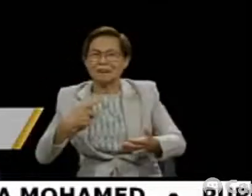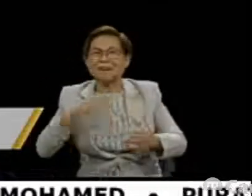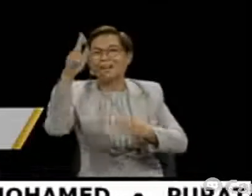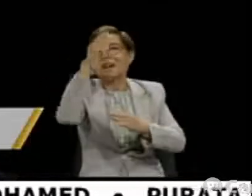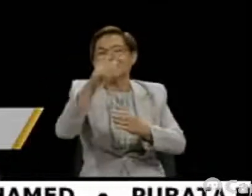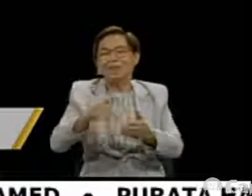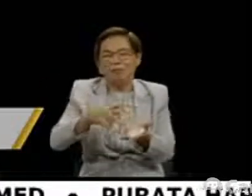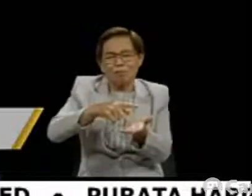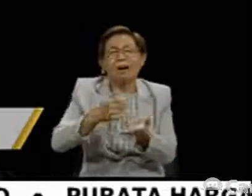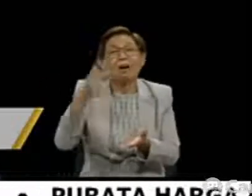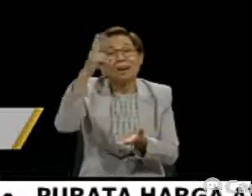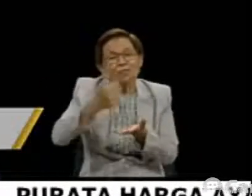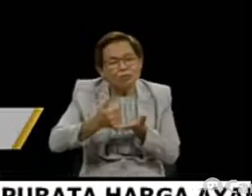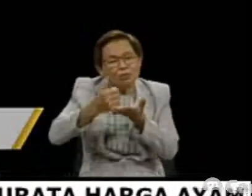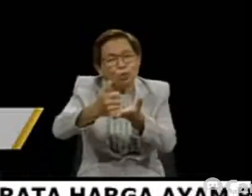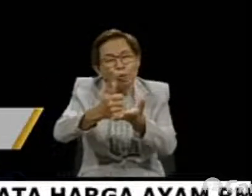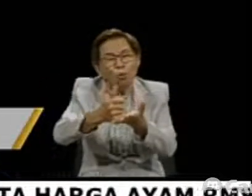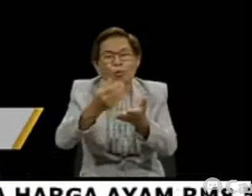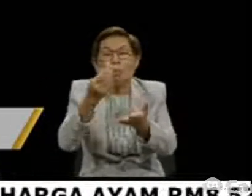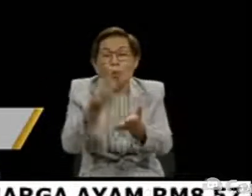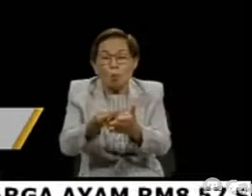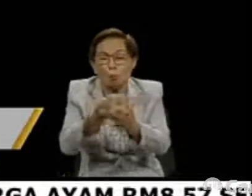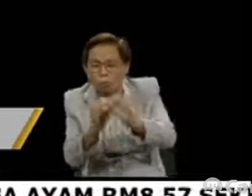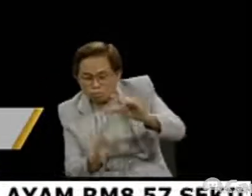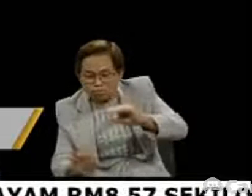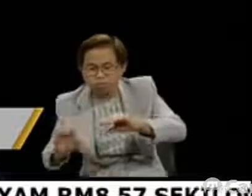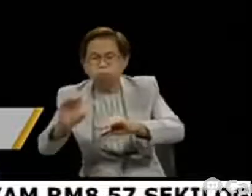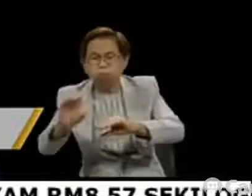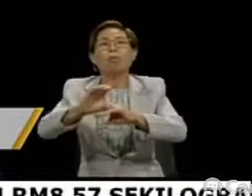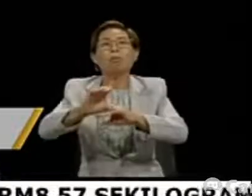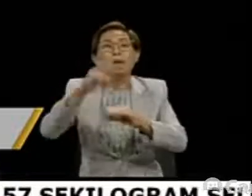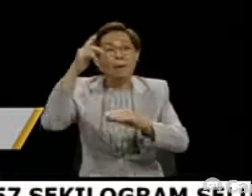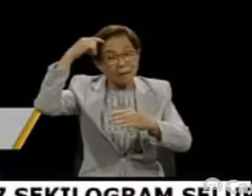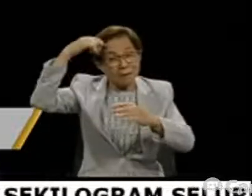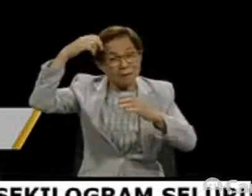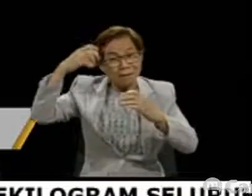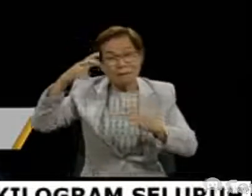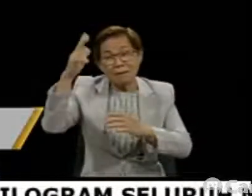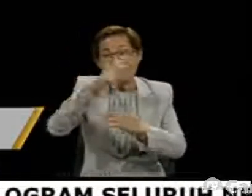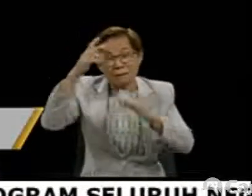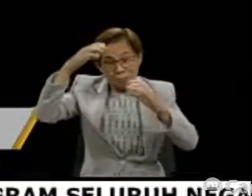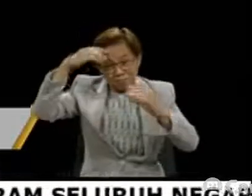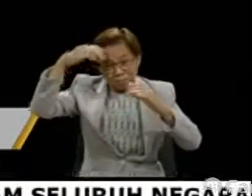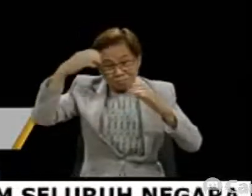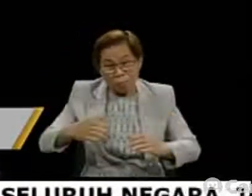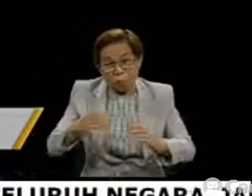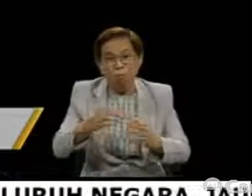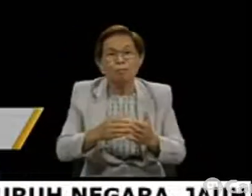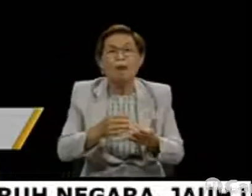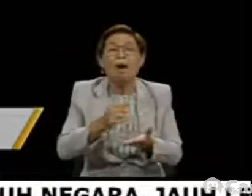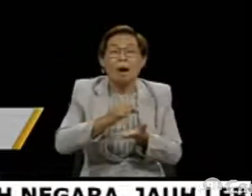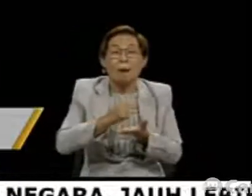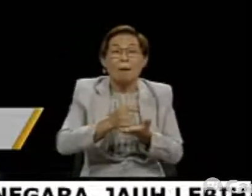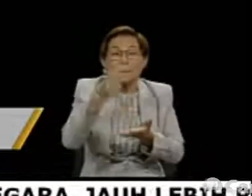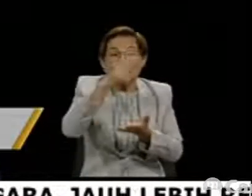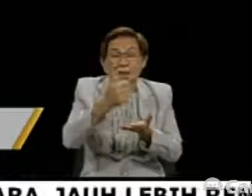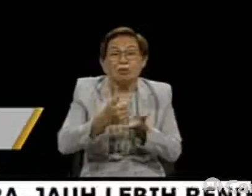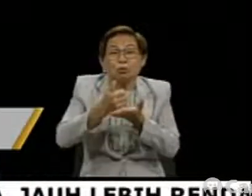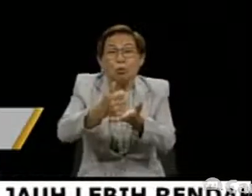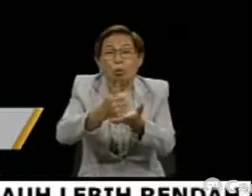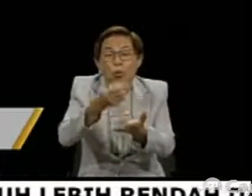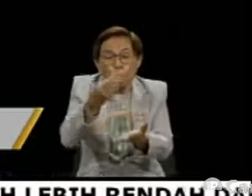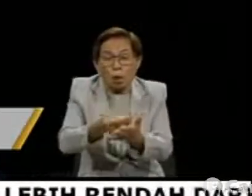telah membuat keputusan untuk menaikkan kadar subsidi supaya dapat membantu